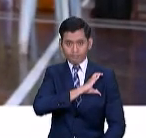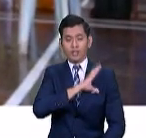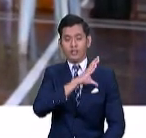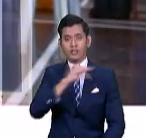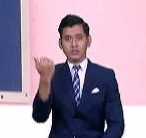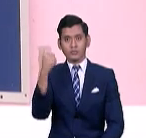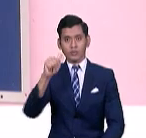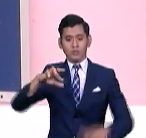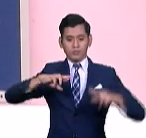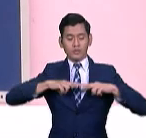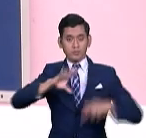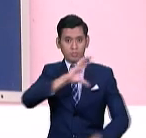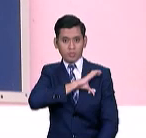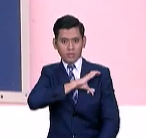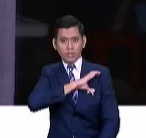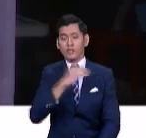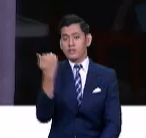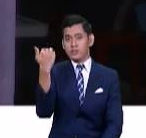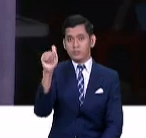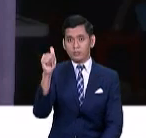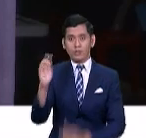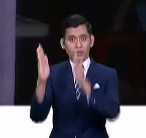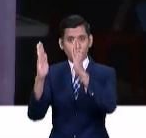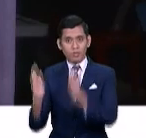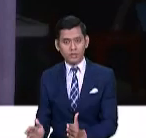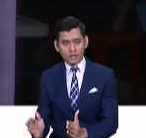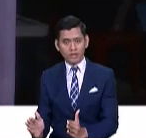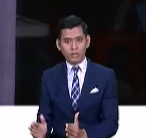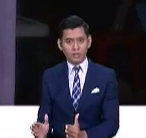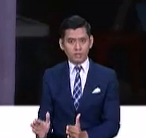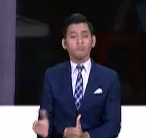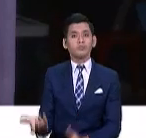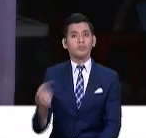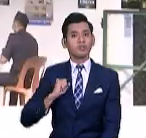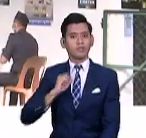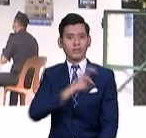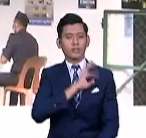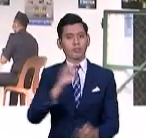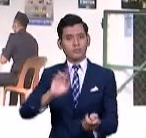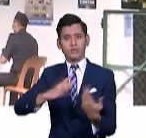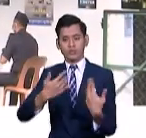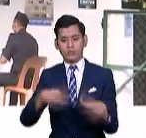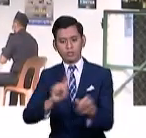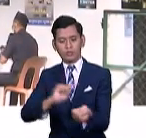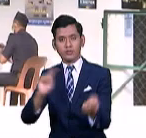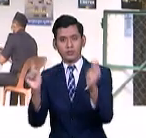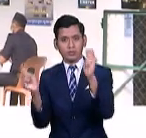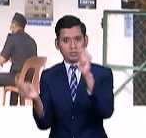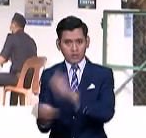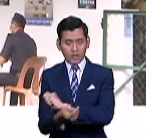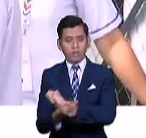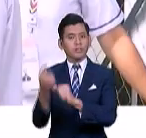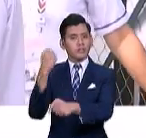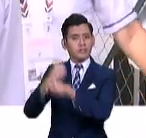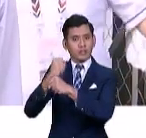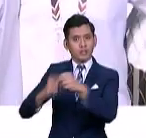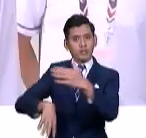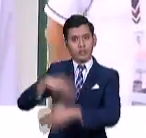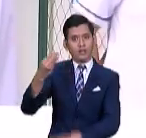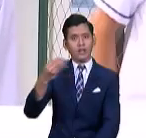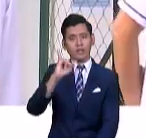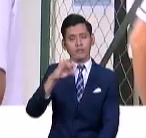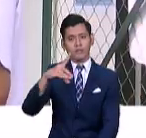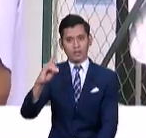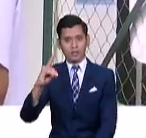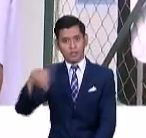pesara polis dan 10 pula anggota yang telah berpindah tugas di luar IP di Mukah. Sementara